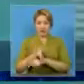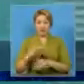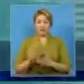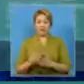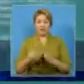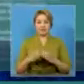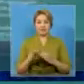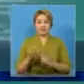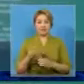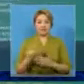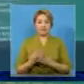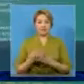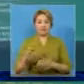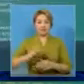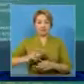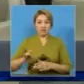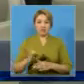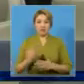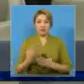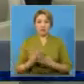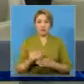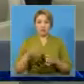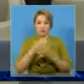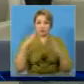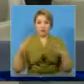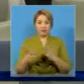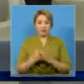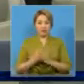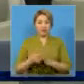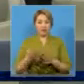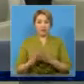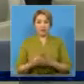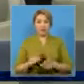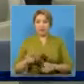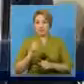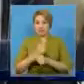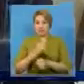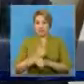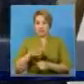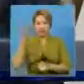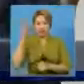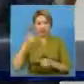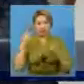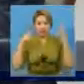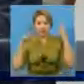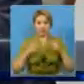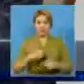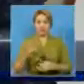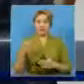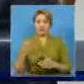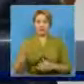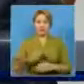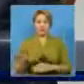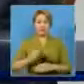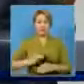членов АНК из числа республиканских и региональных этнокультурных объединений, общественных деятелей, научной и творческой интеллигенции со